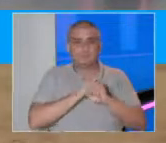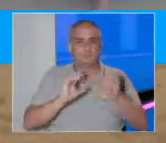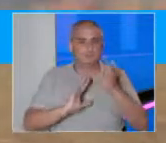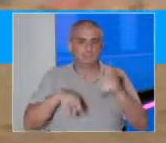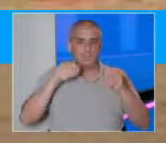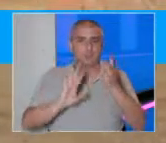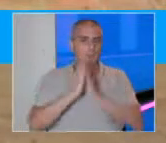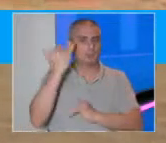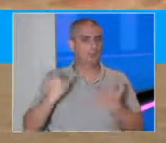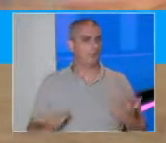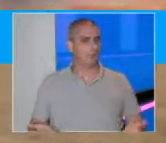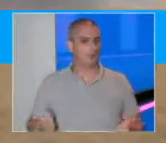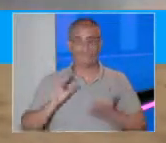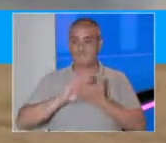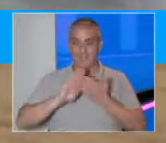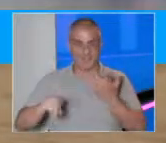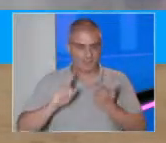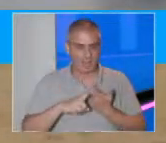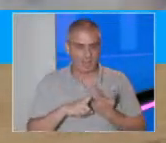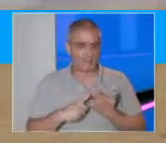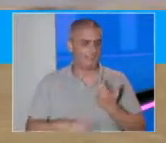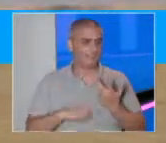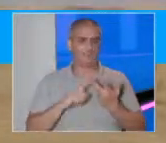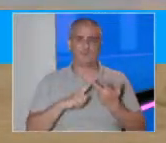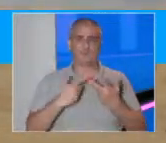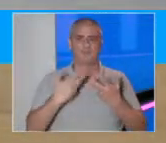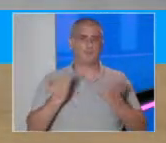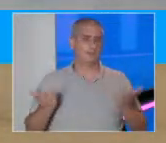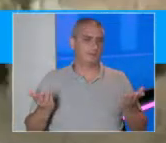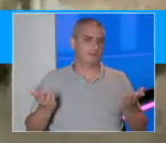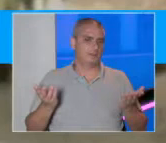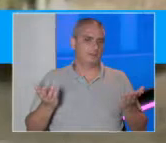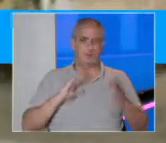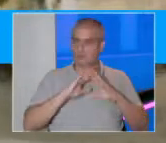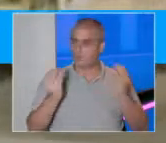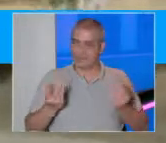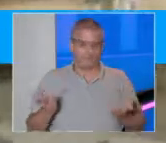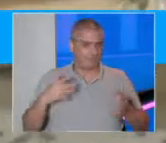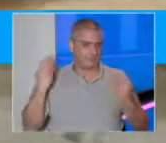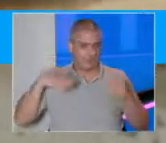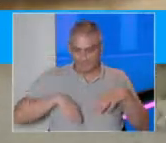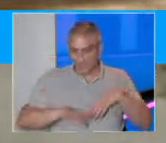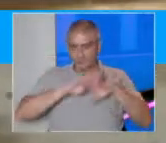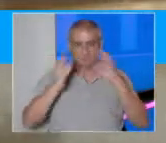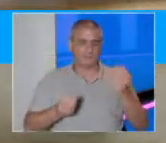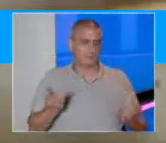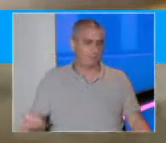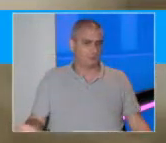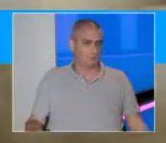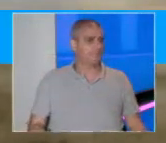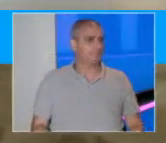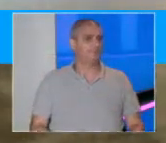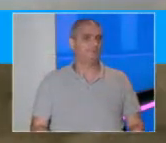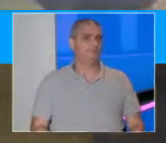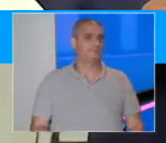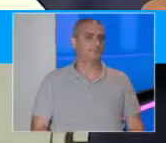היום, וגן ילדים, וחצר בגן ילדים עם המחסן שלהם, כל הציוד, עם הצעצועים וזה. אלעד, אתה חושב